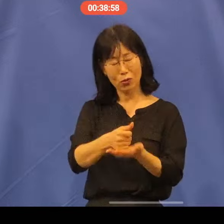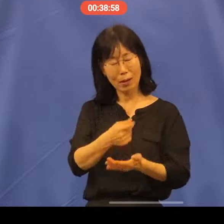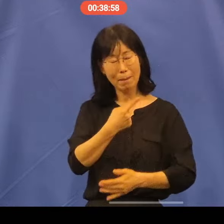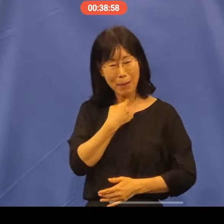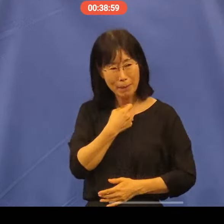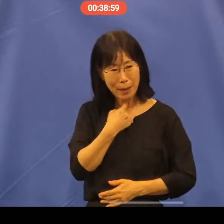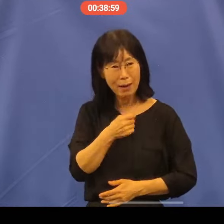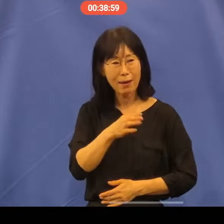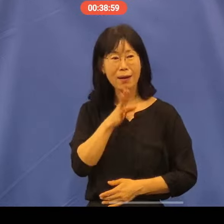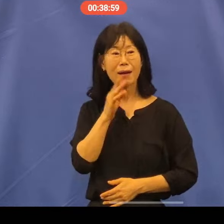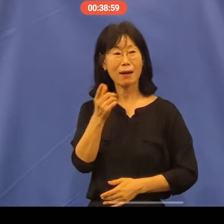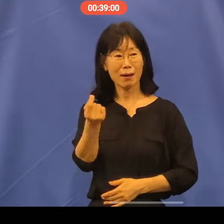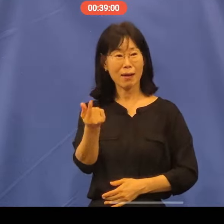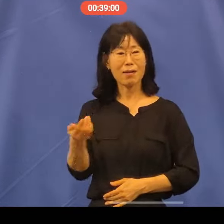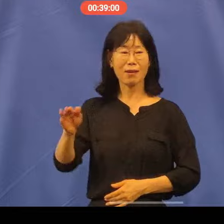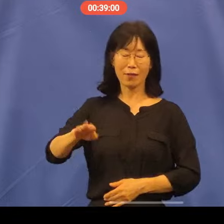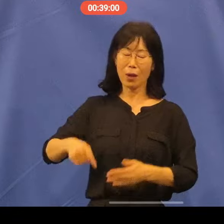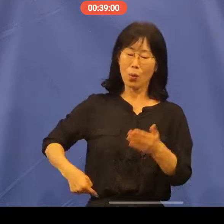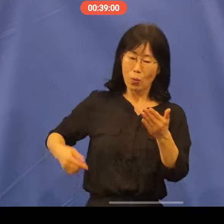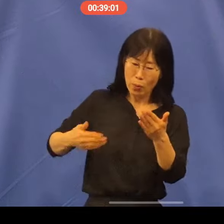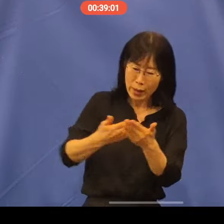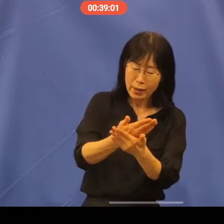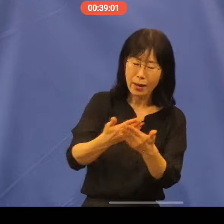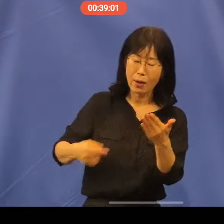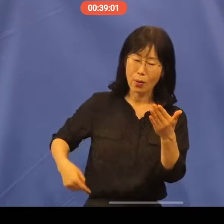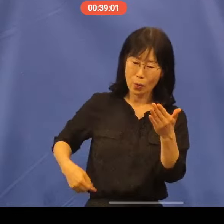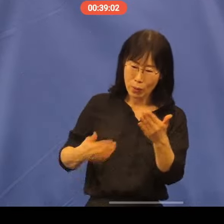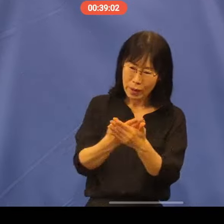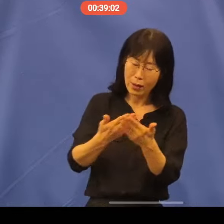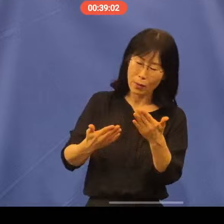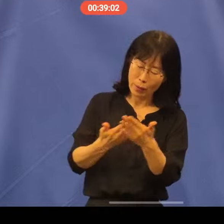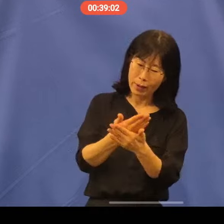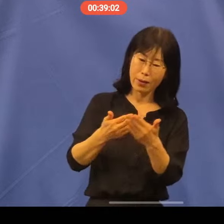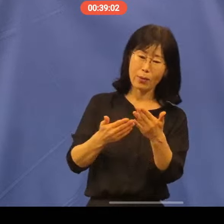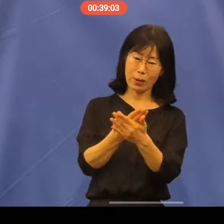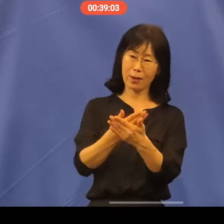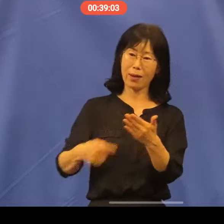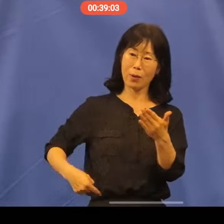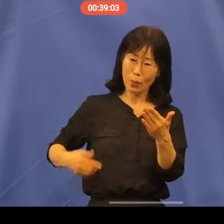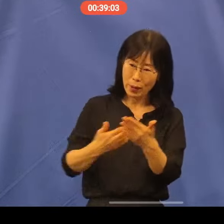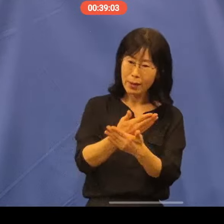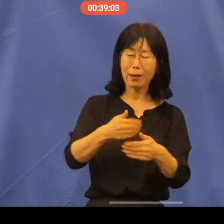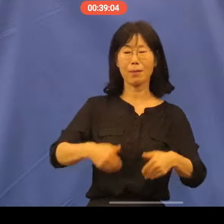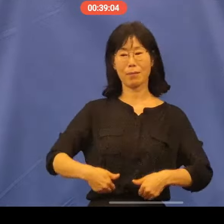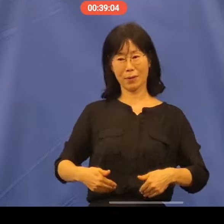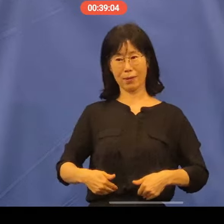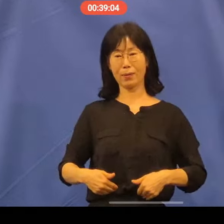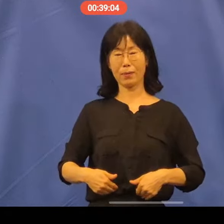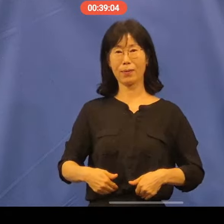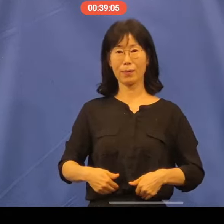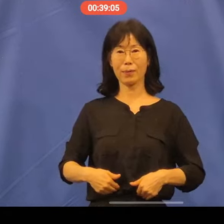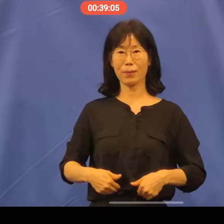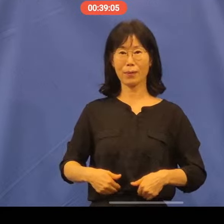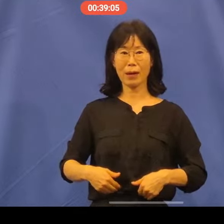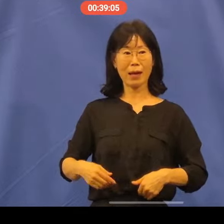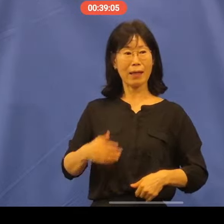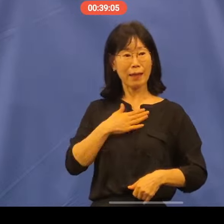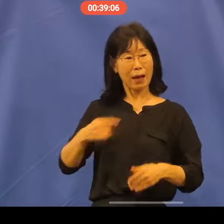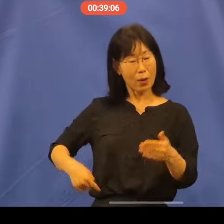회개에 합당한 열매를 맺어야 되고, 그 합당한 열매는 결국은 하나님 앞으로 담대히 나아가게 한다는